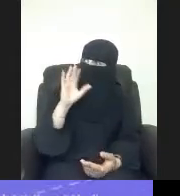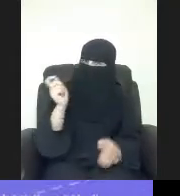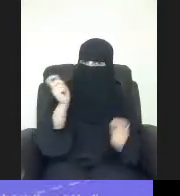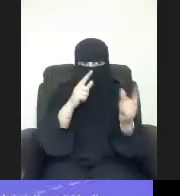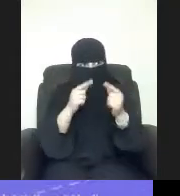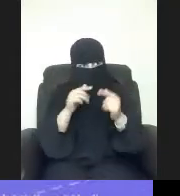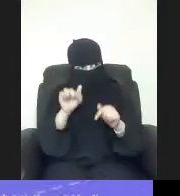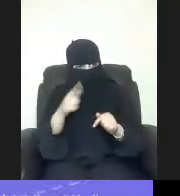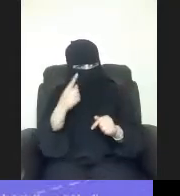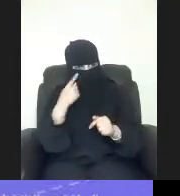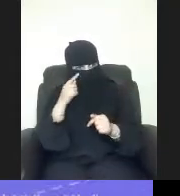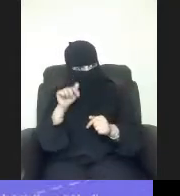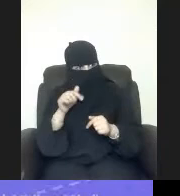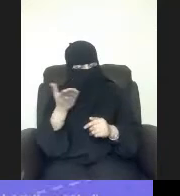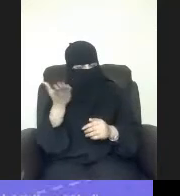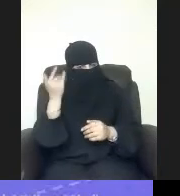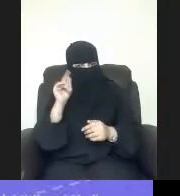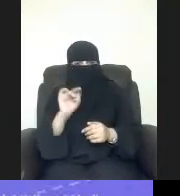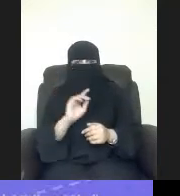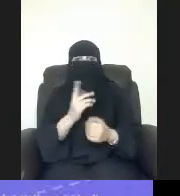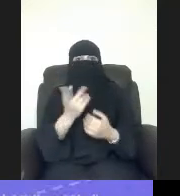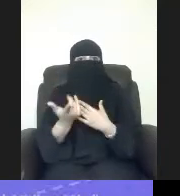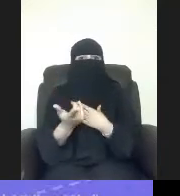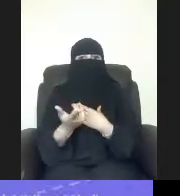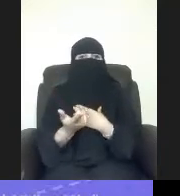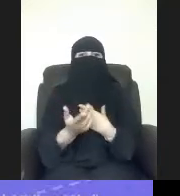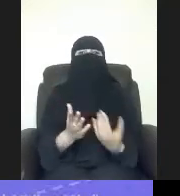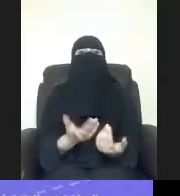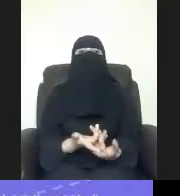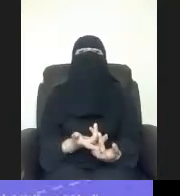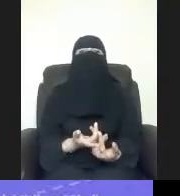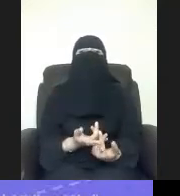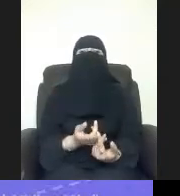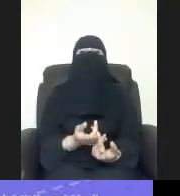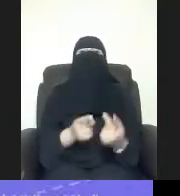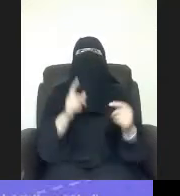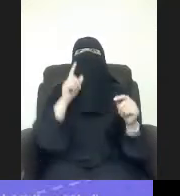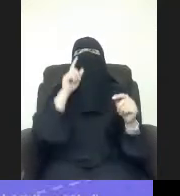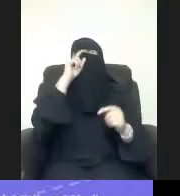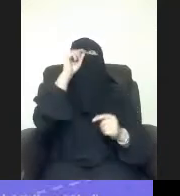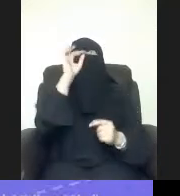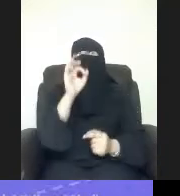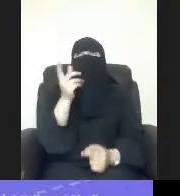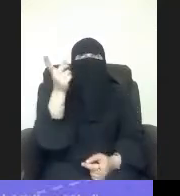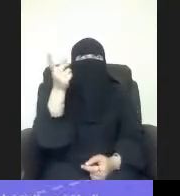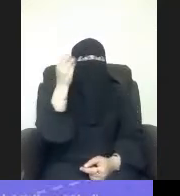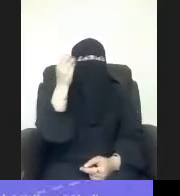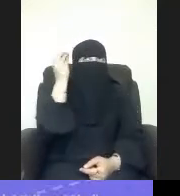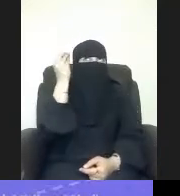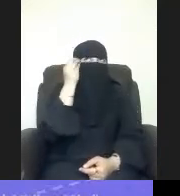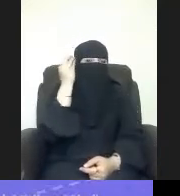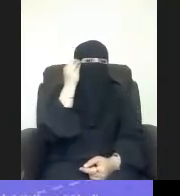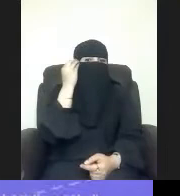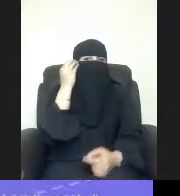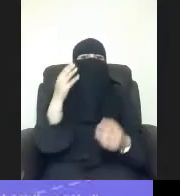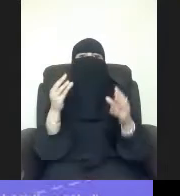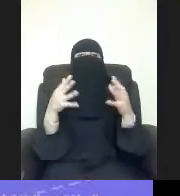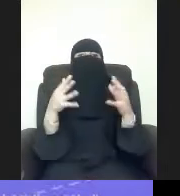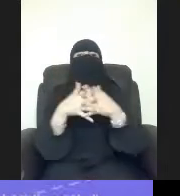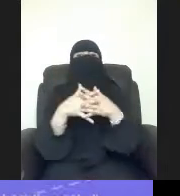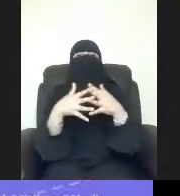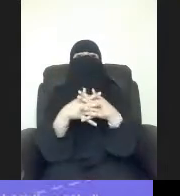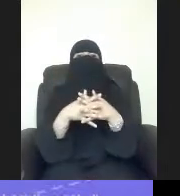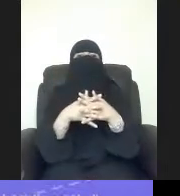فالآن اللي إحنا نستطيع أن نقول له، إذن أولا الانتباه، ثانيا الصلة، ثالثا الثقة. متى ما